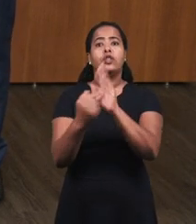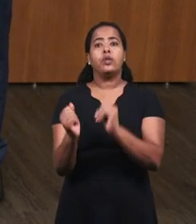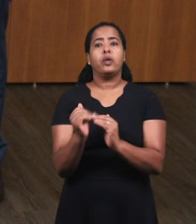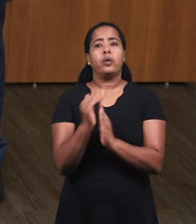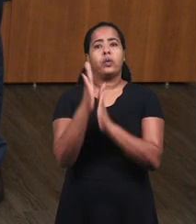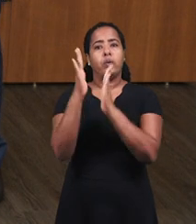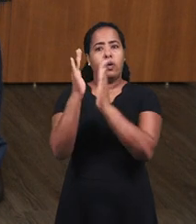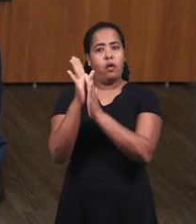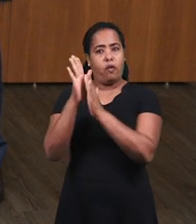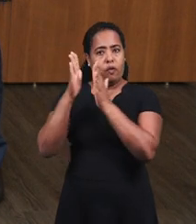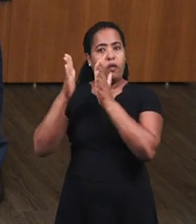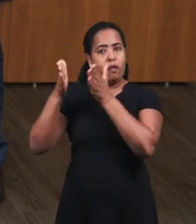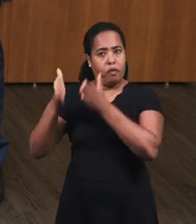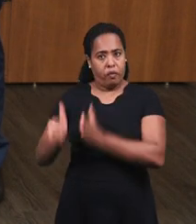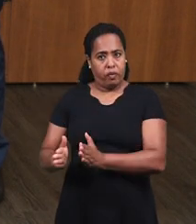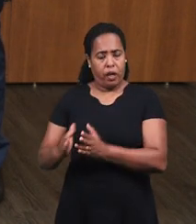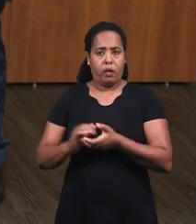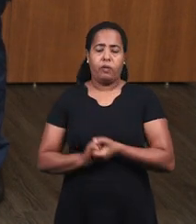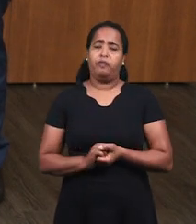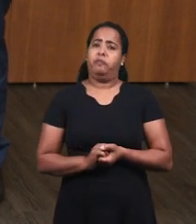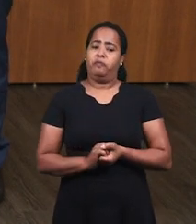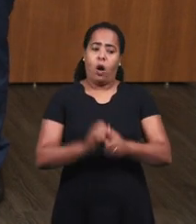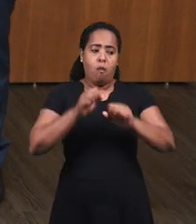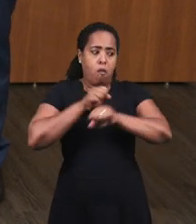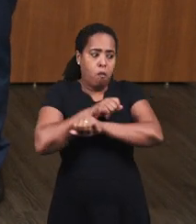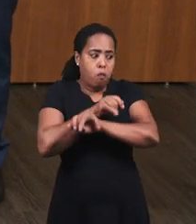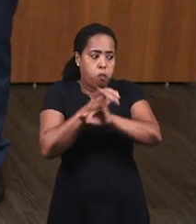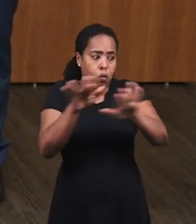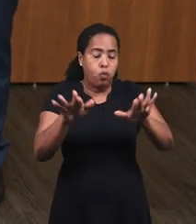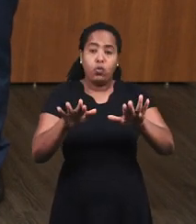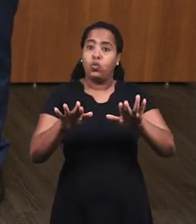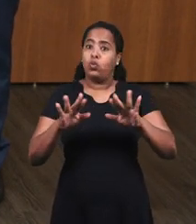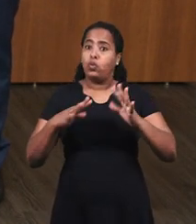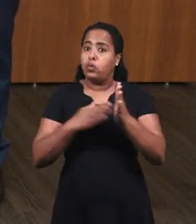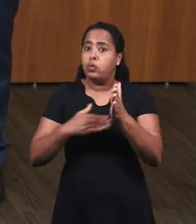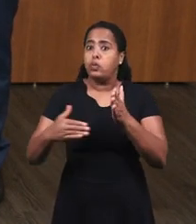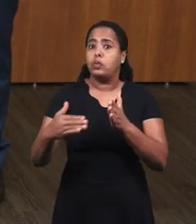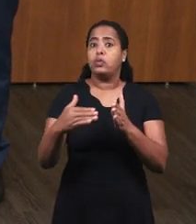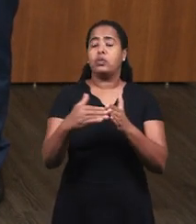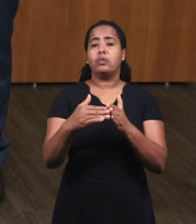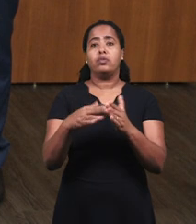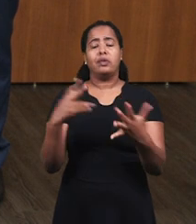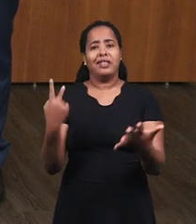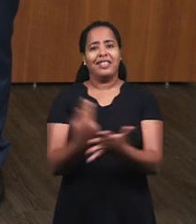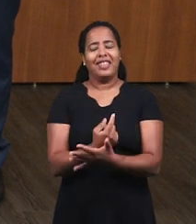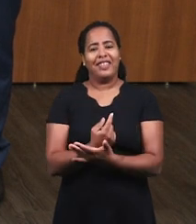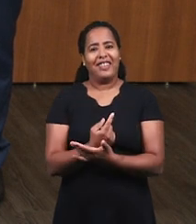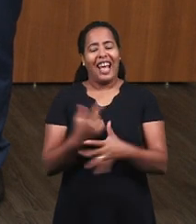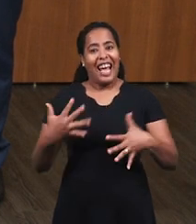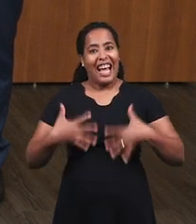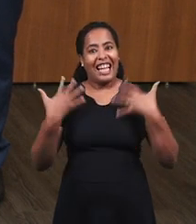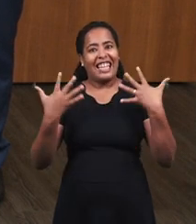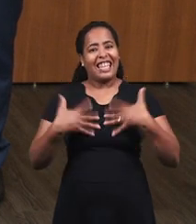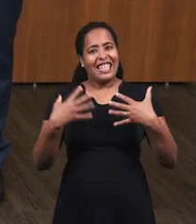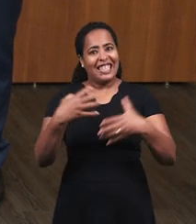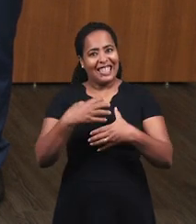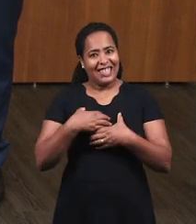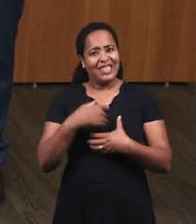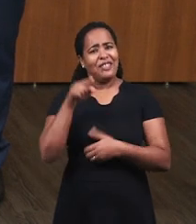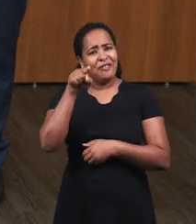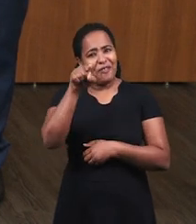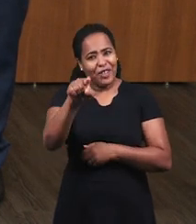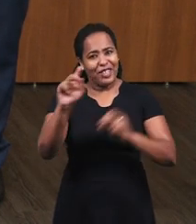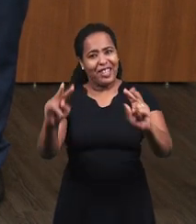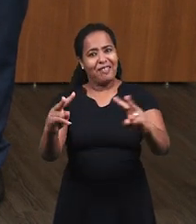Il y a une grande répercussion encore sur tout ce qui s'est passé. C'est une joie de compter avec